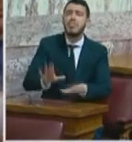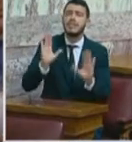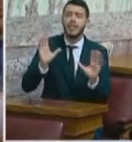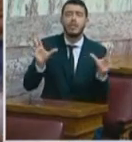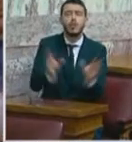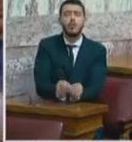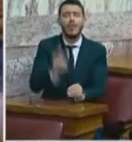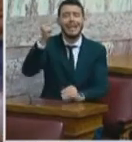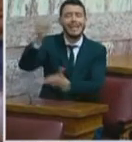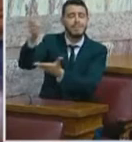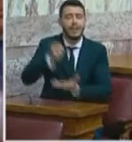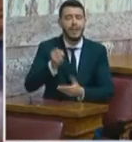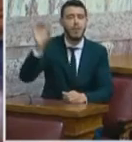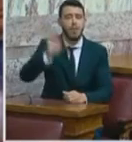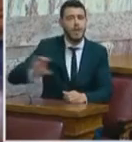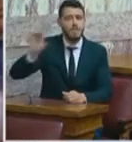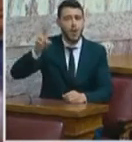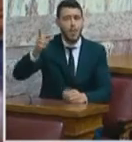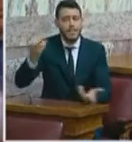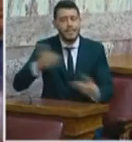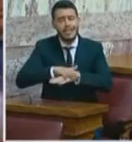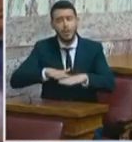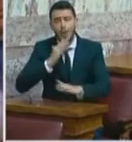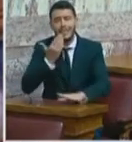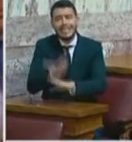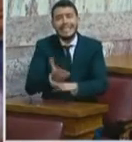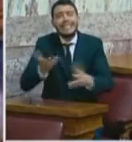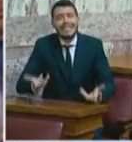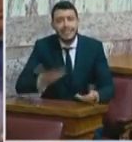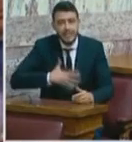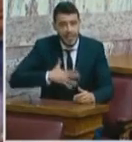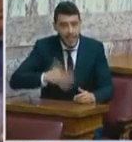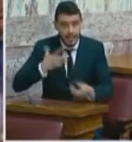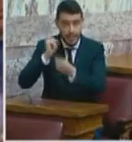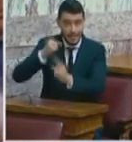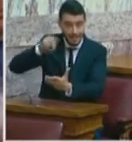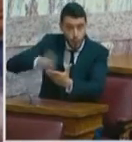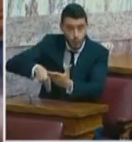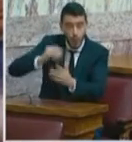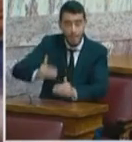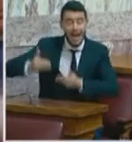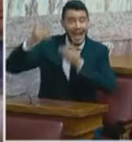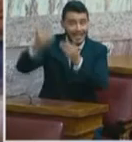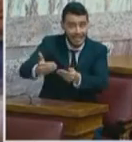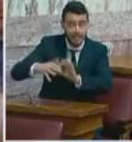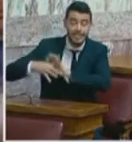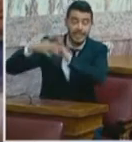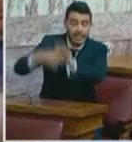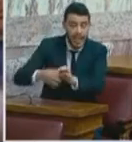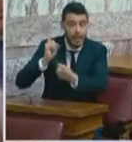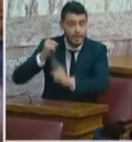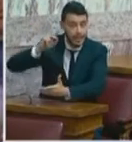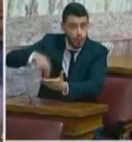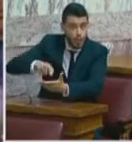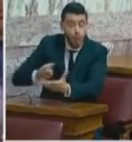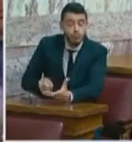Τι ζητάτε λοιπόν? Δεν υπάρχει άλλη εκδοχή. Τι, μνημόνιο? Παράταση του μνημονίου? Συνέχεια του μνημονίου? Νέο μνημόνιο? Αυτό ίσως είναι